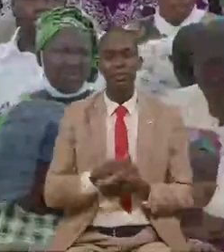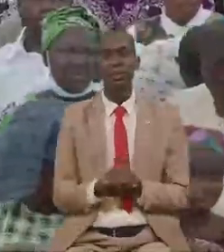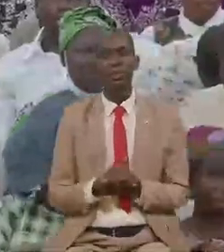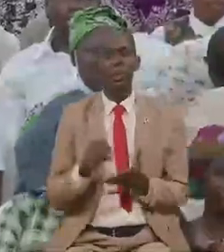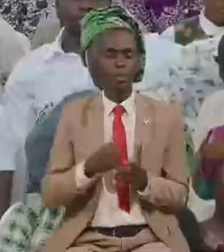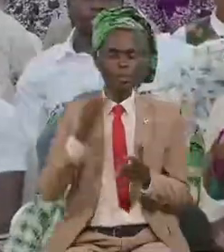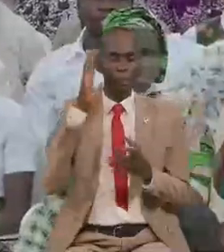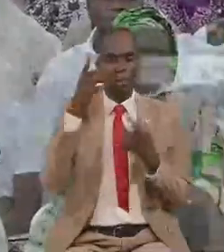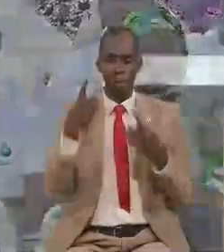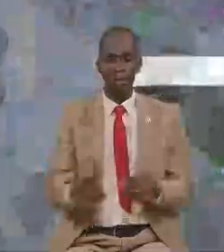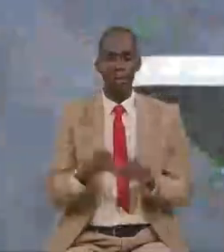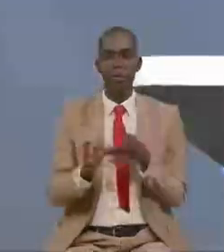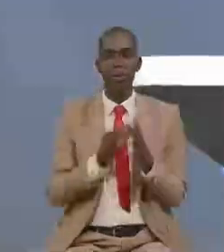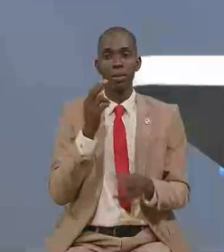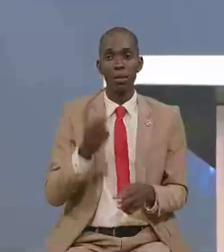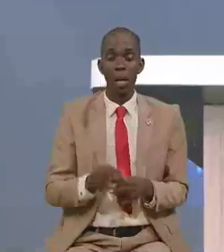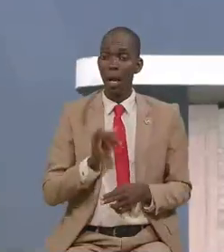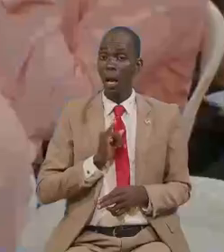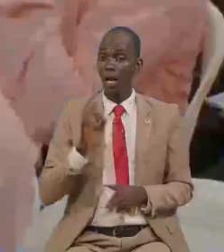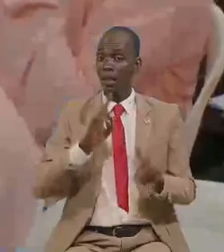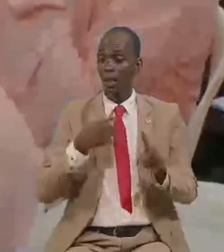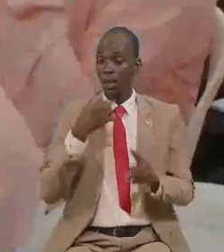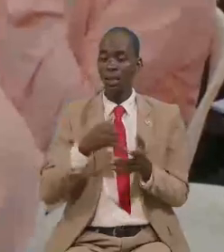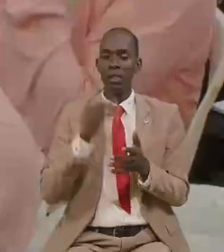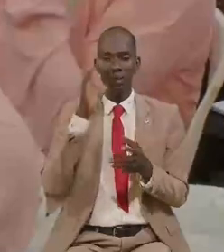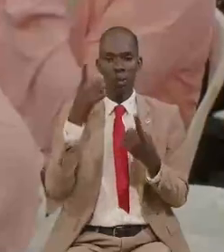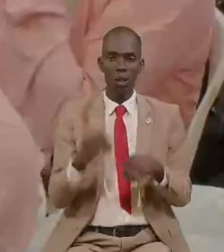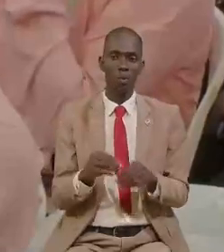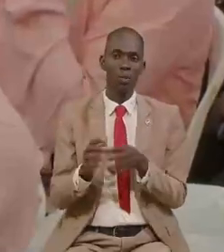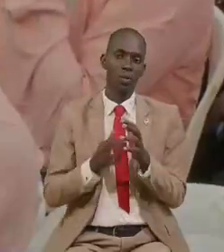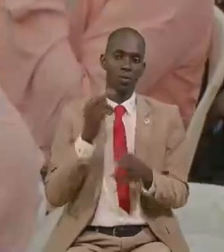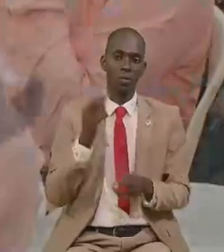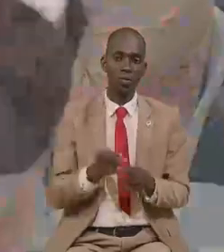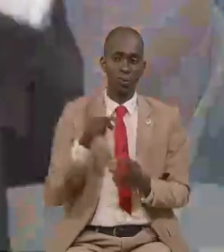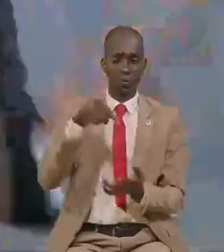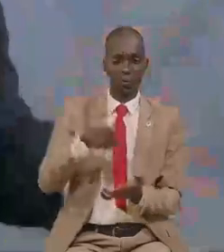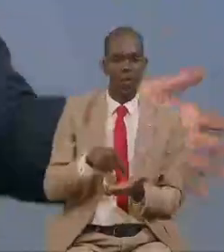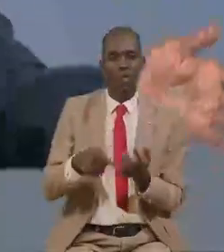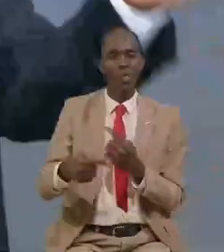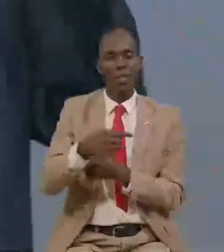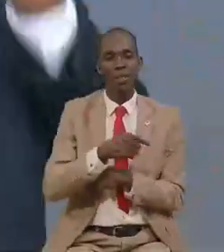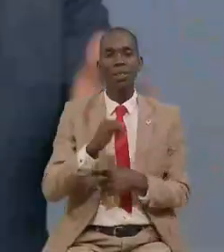arriver. Je dis, ça va t'arriver. Il dit aujourd'hui.